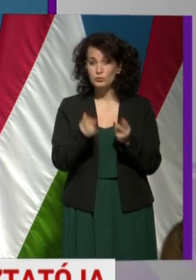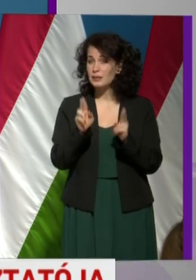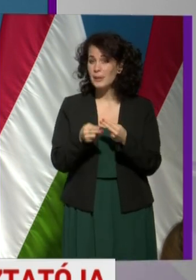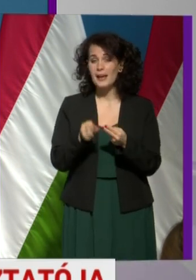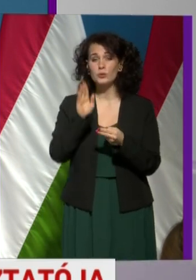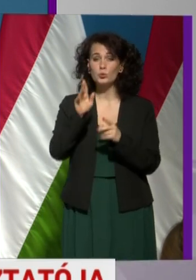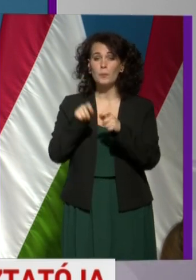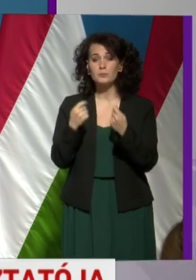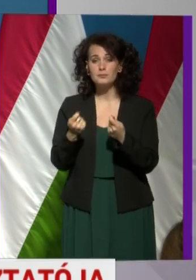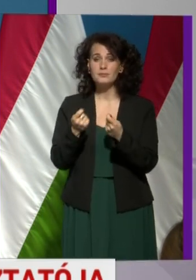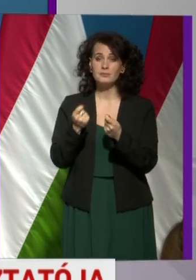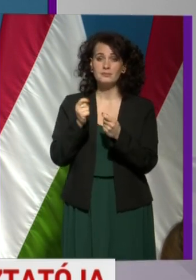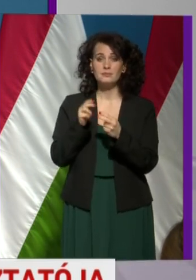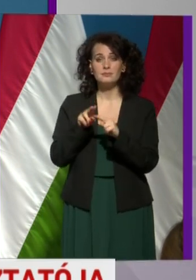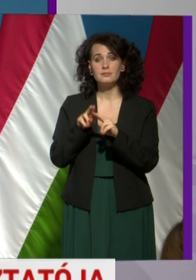otthoni